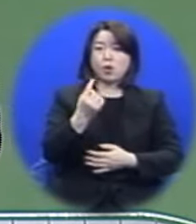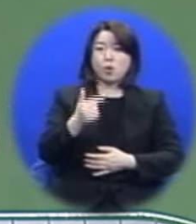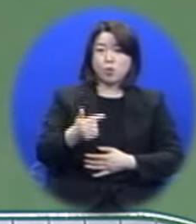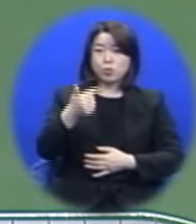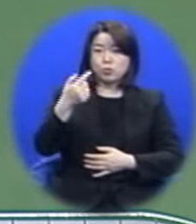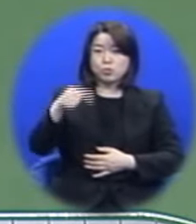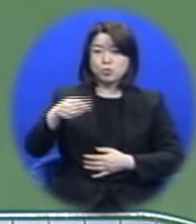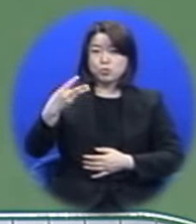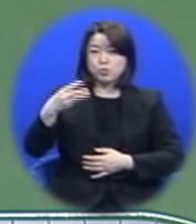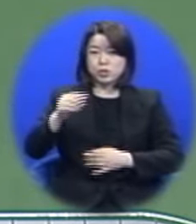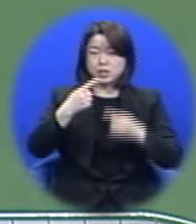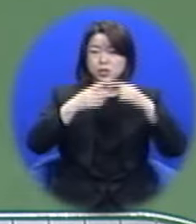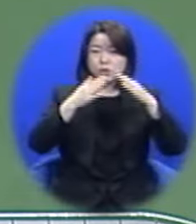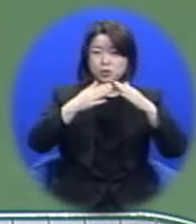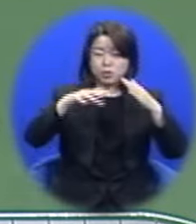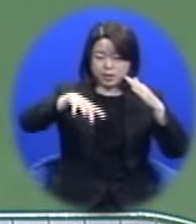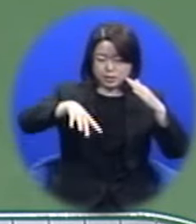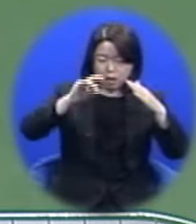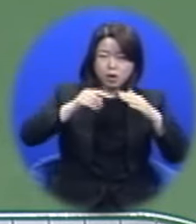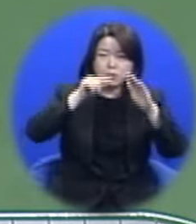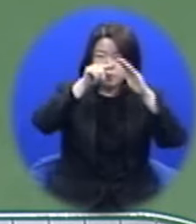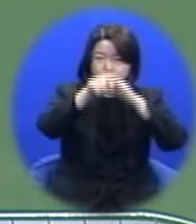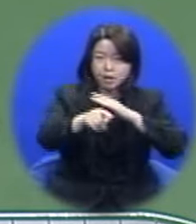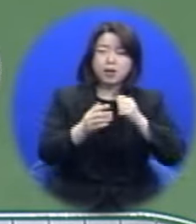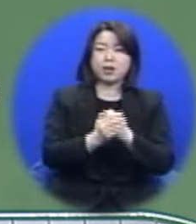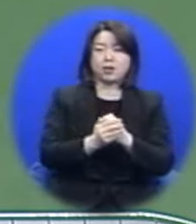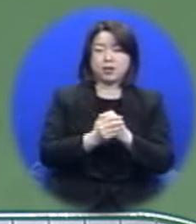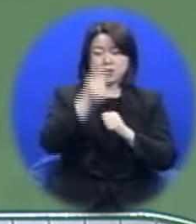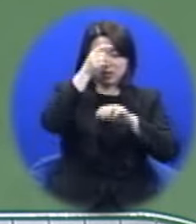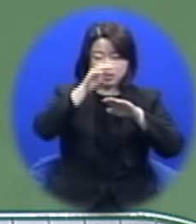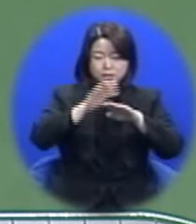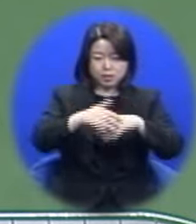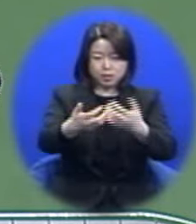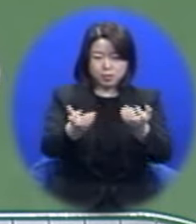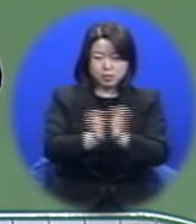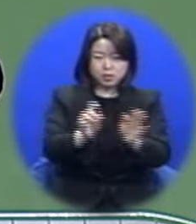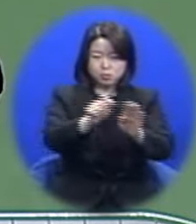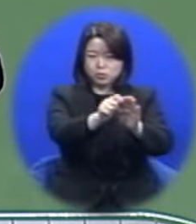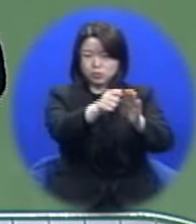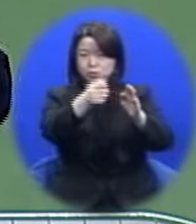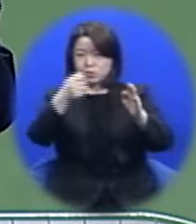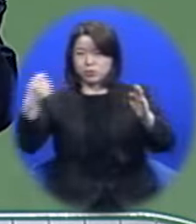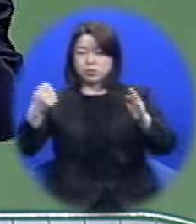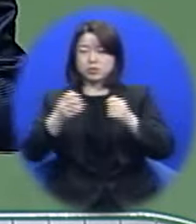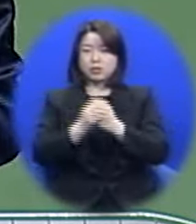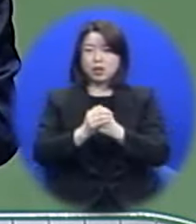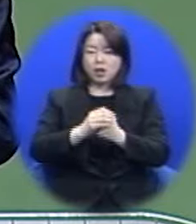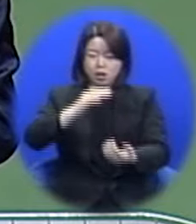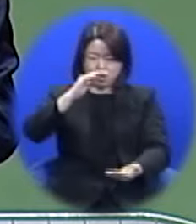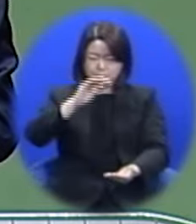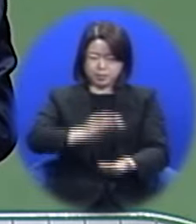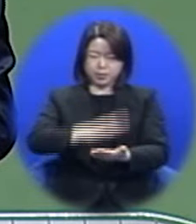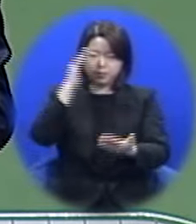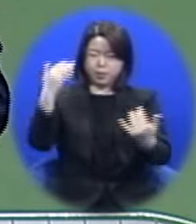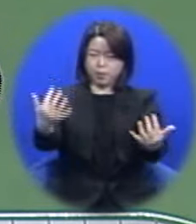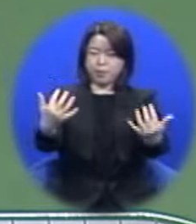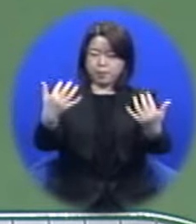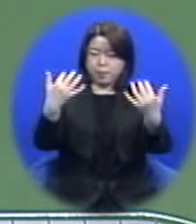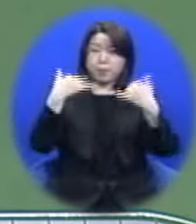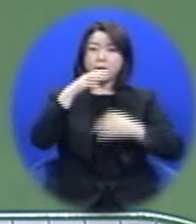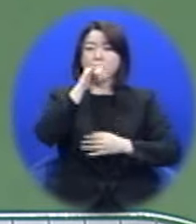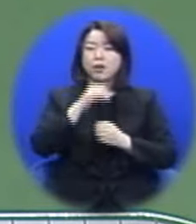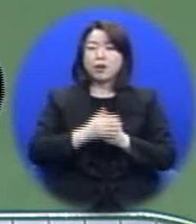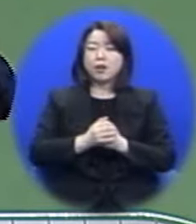처음 찾아갔었습니다. 예배당 문을 열었을 때 열기가 확 끼쳐나왔어요. 그건